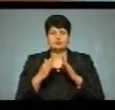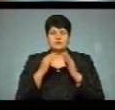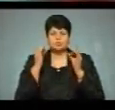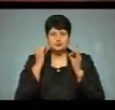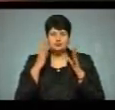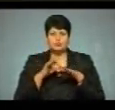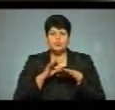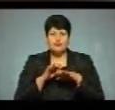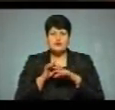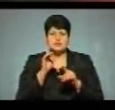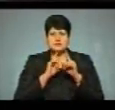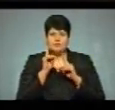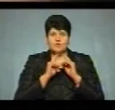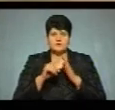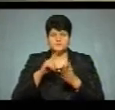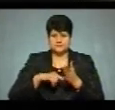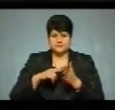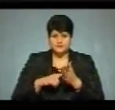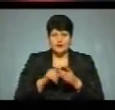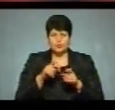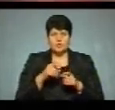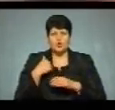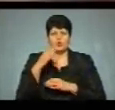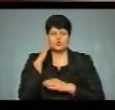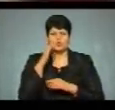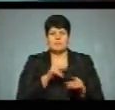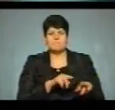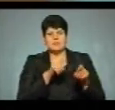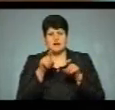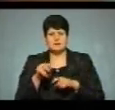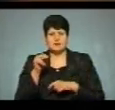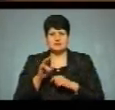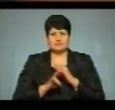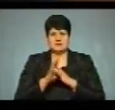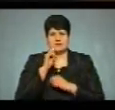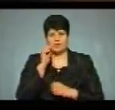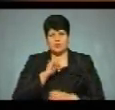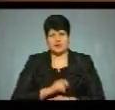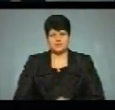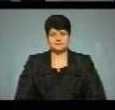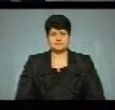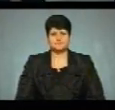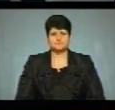збори релігійної громади. Люди голосують за перехід до Православної церкви України.